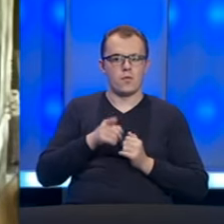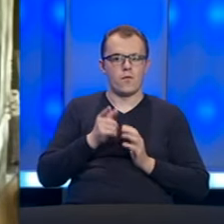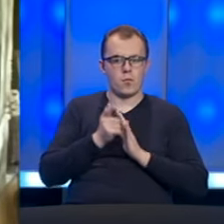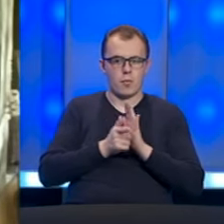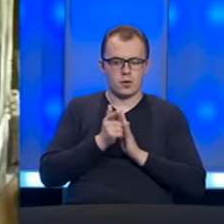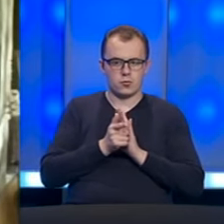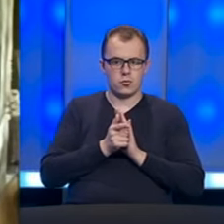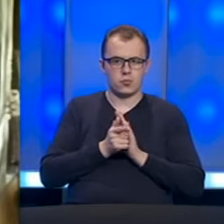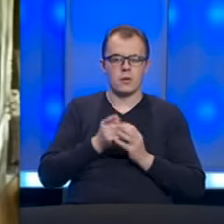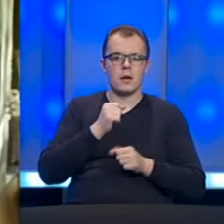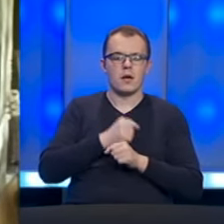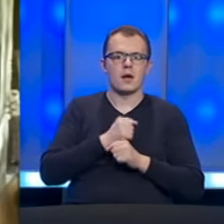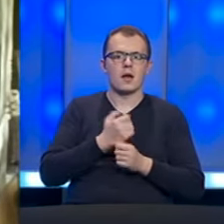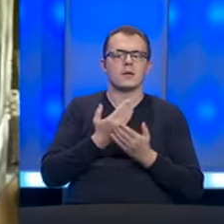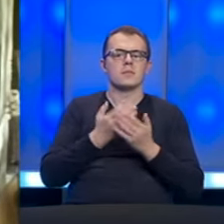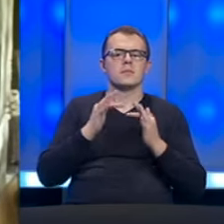momentu